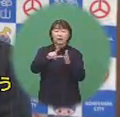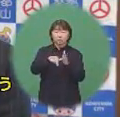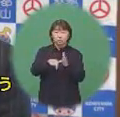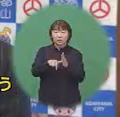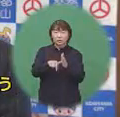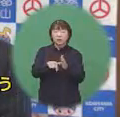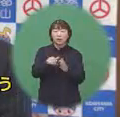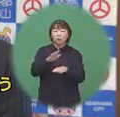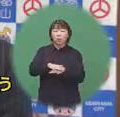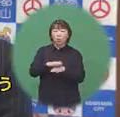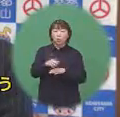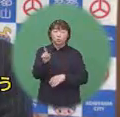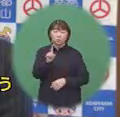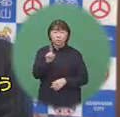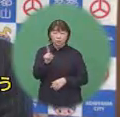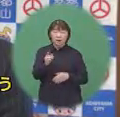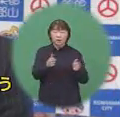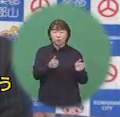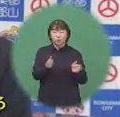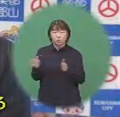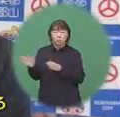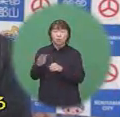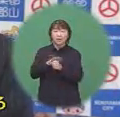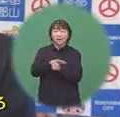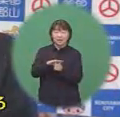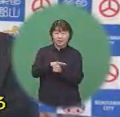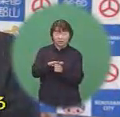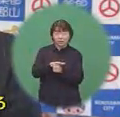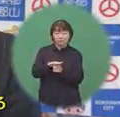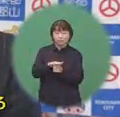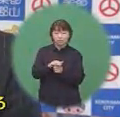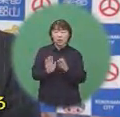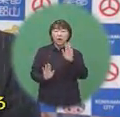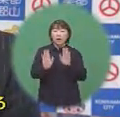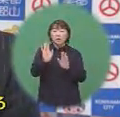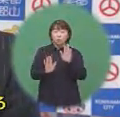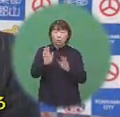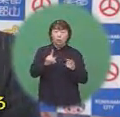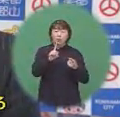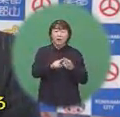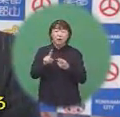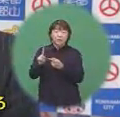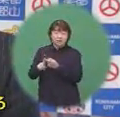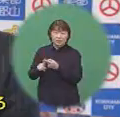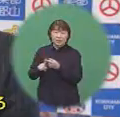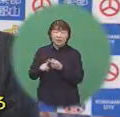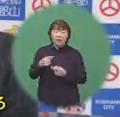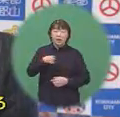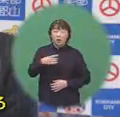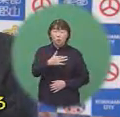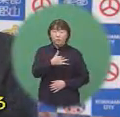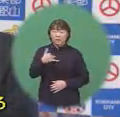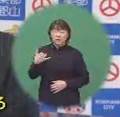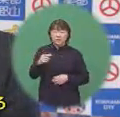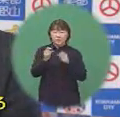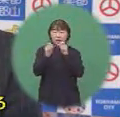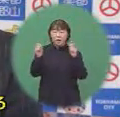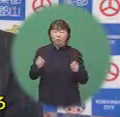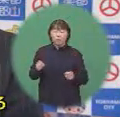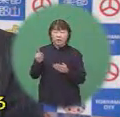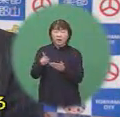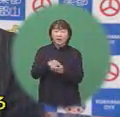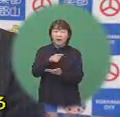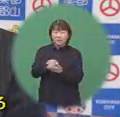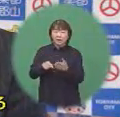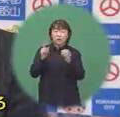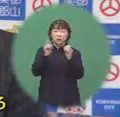というのがですね、今とても重要であると。いろんな状況に合わせて我々がそういった問題解決ということでお